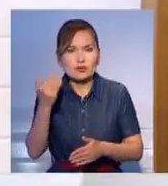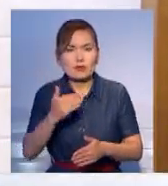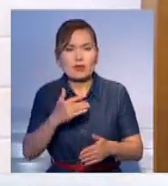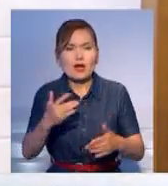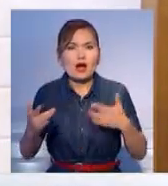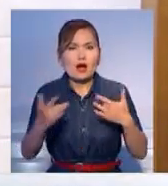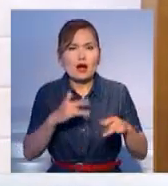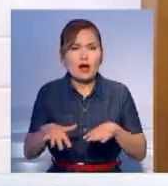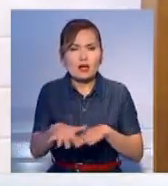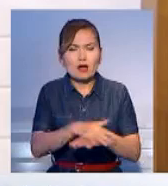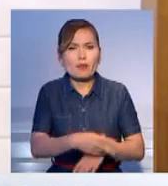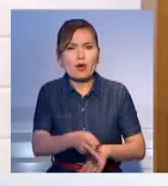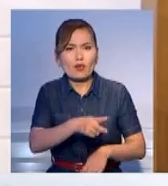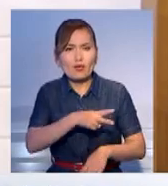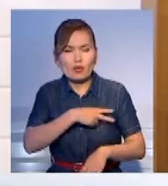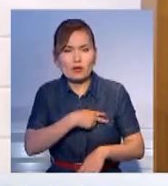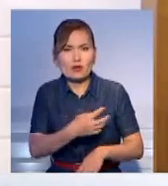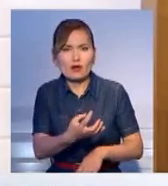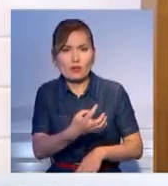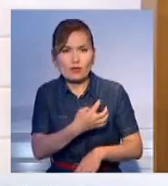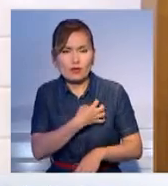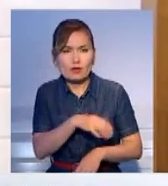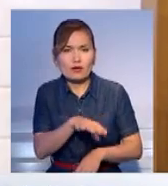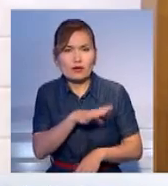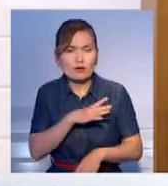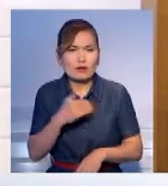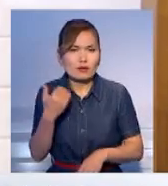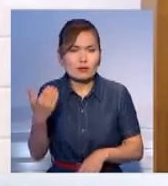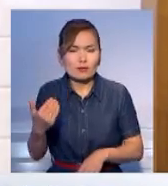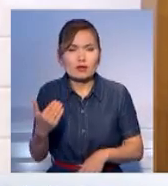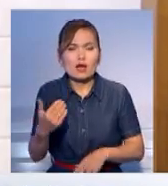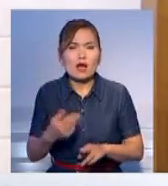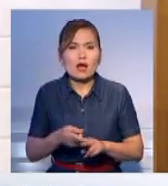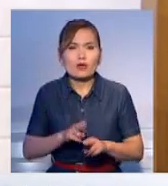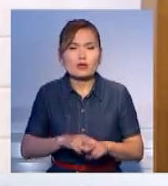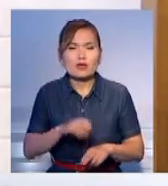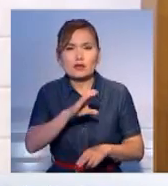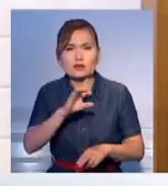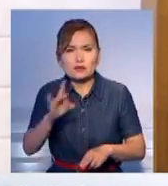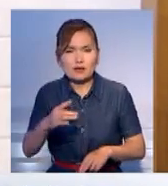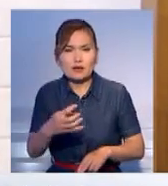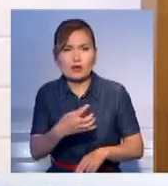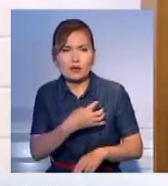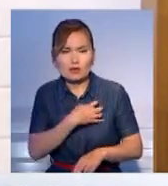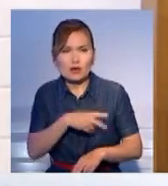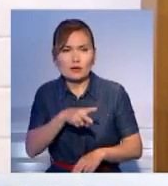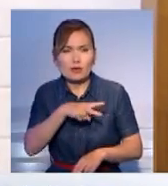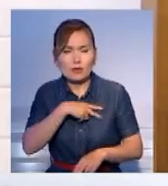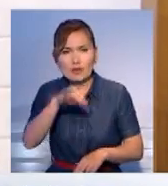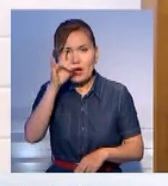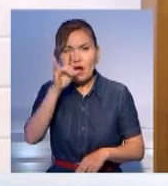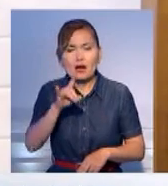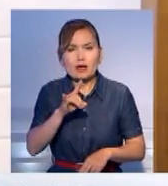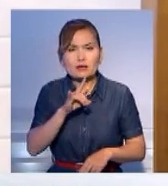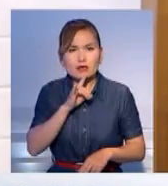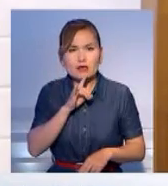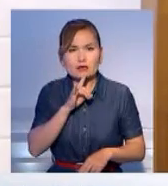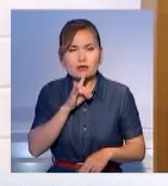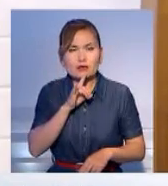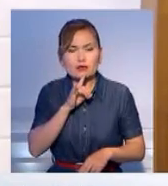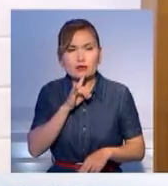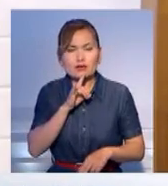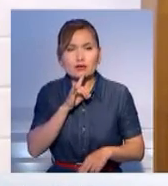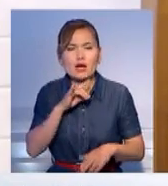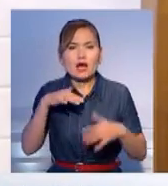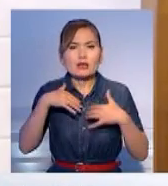әртісі, отан орденінің иегері, парасат орденінің иегері, совет ордендерінің иегері, қазақтың